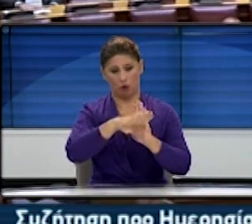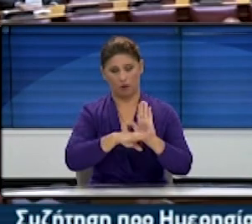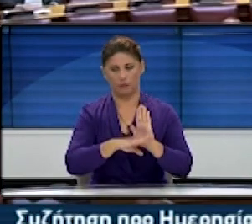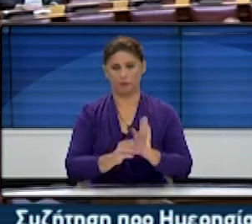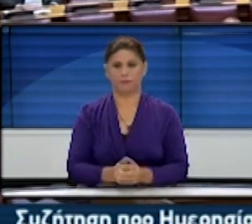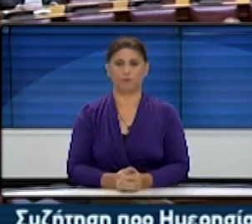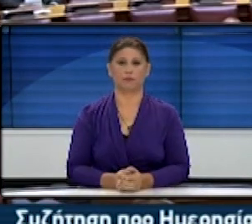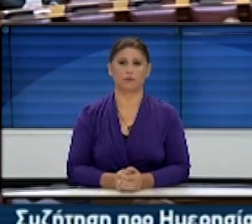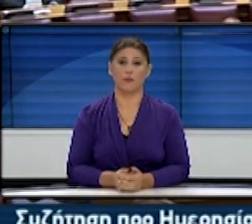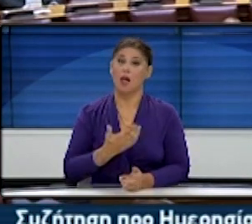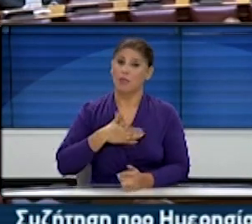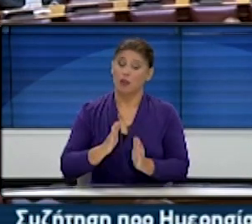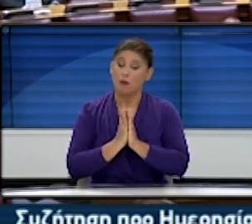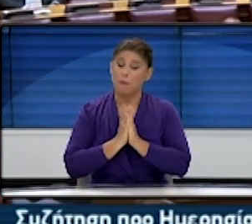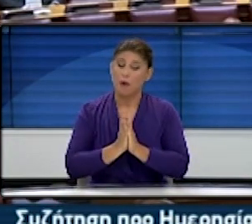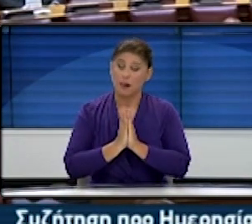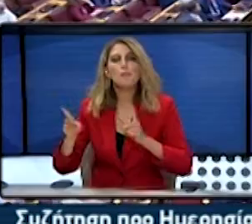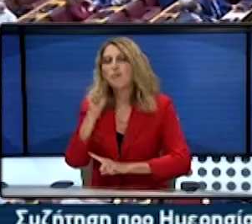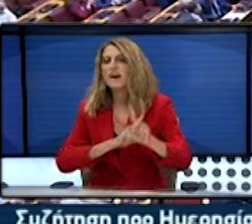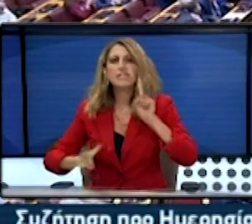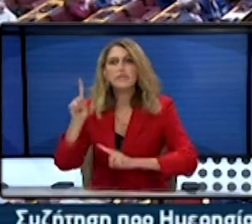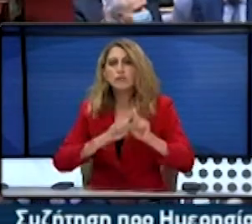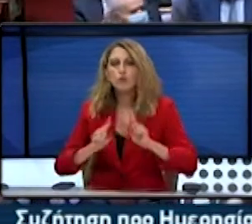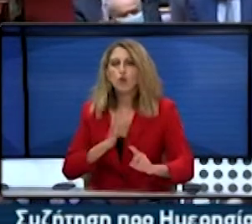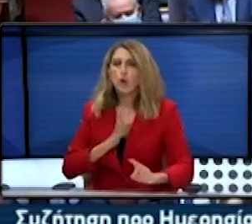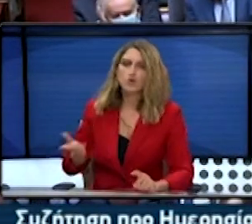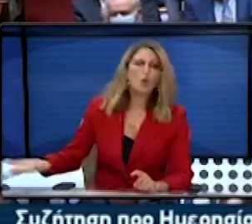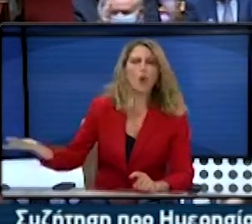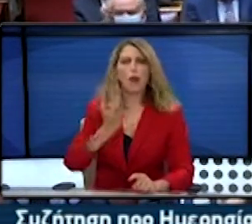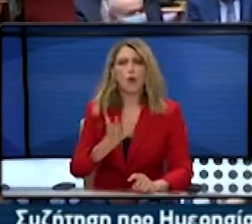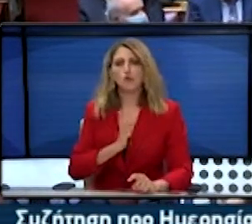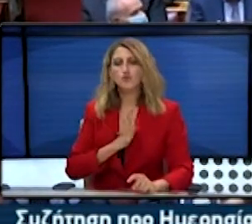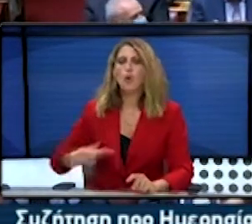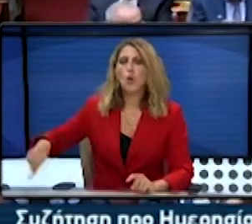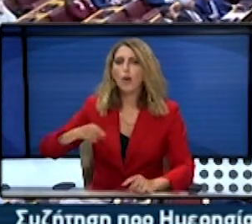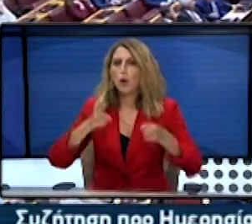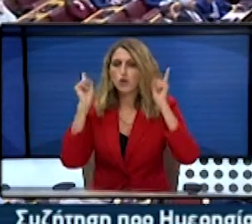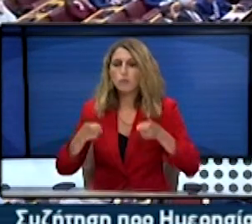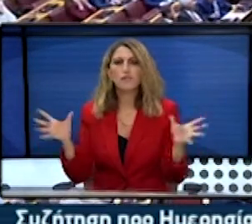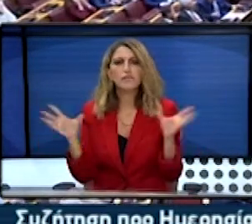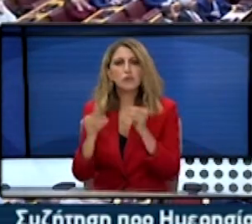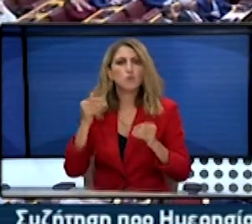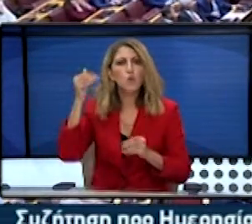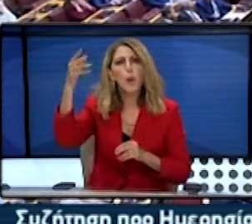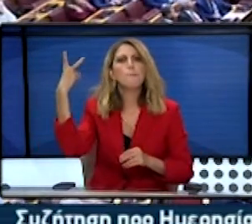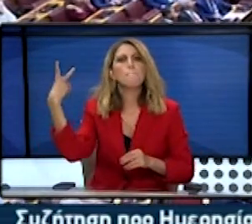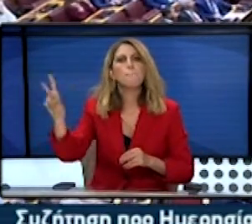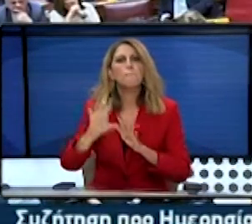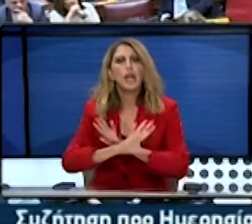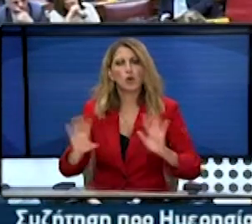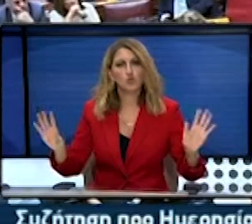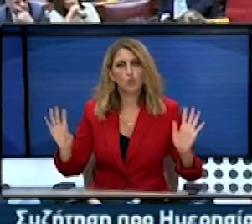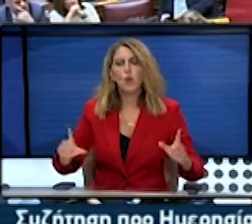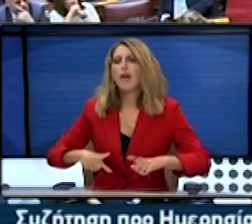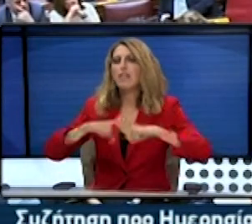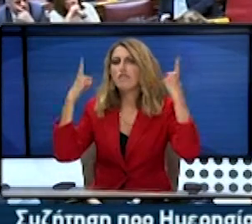είμαστε νικηφόροι στις εκλογές, όποτε και αν γίνουν. Και αυτό είναι και η προϋπόθεση εξάλλου, η πρώτη θέση